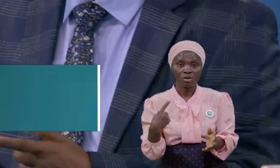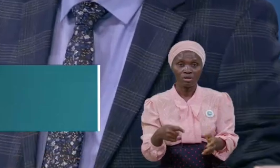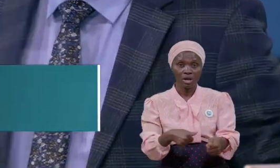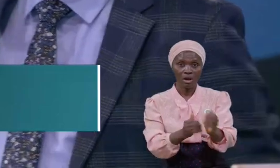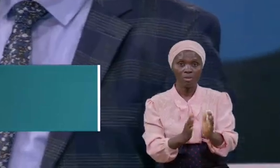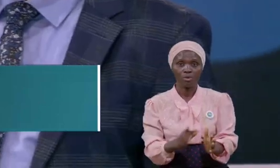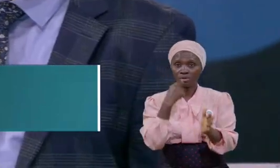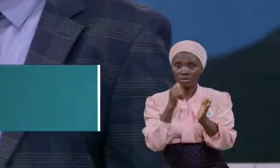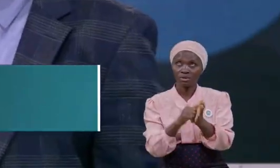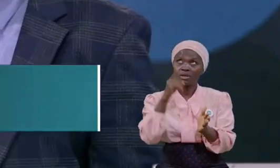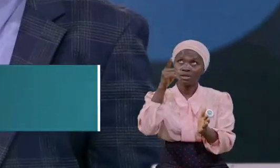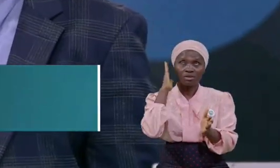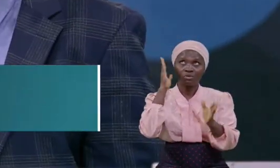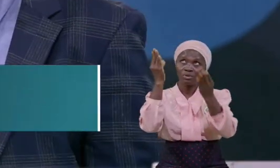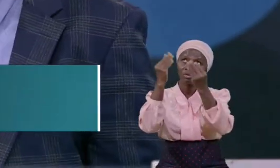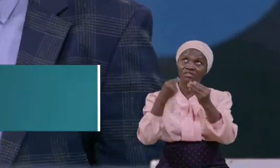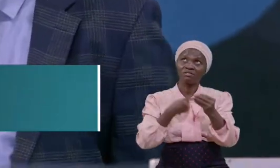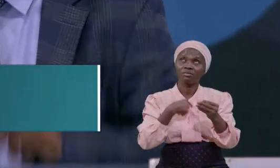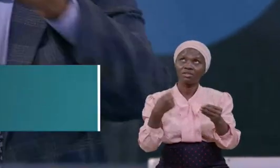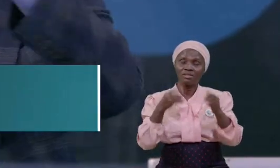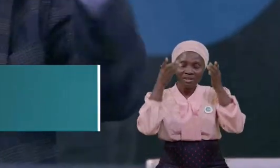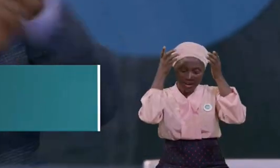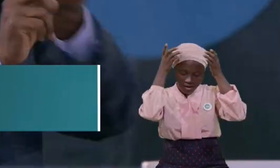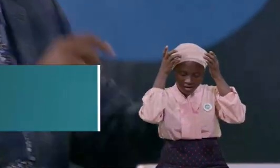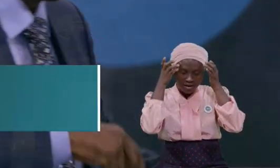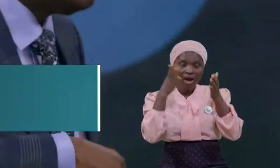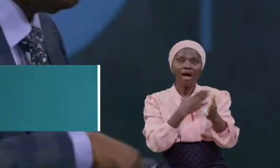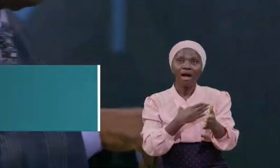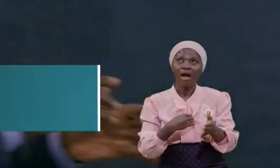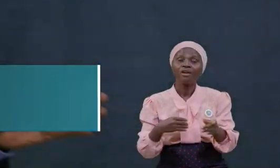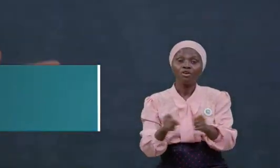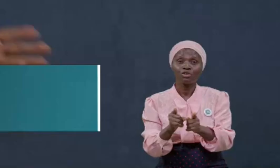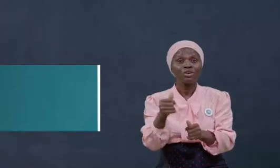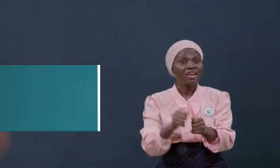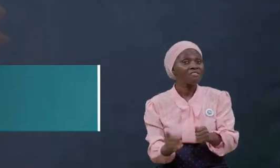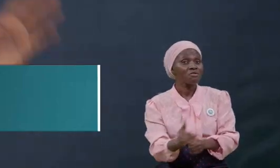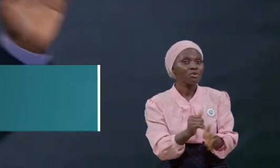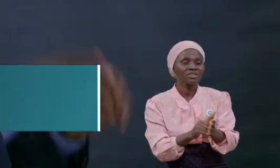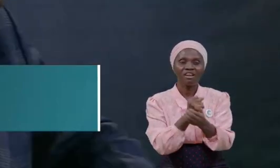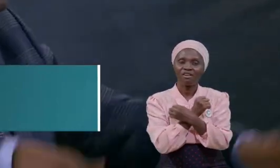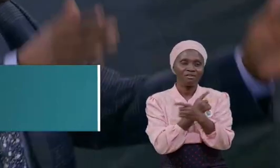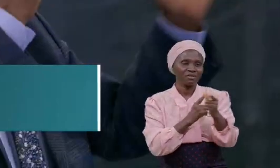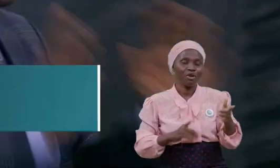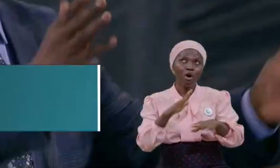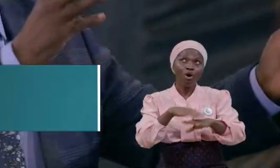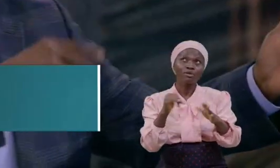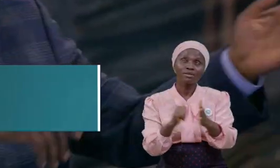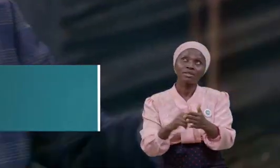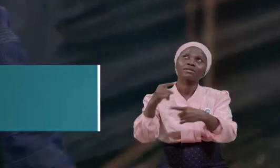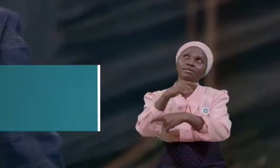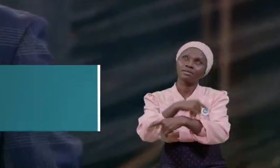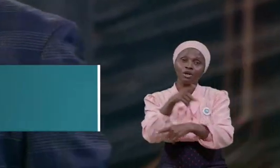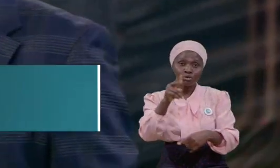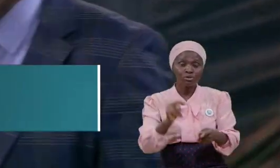à chacun qui aime le Seigneur en ce jour-là, nous devons connecter les deux ensemble. Ce qui